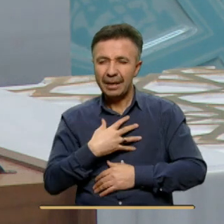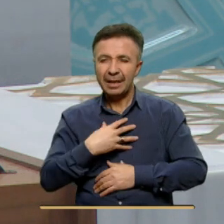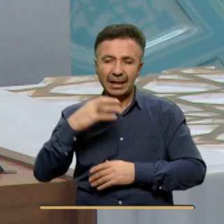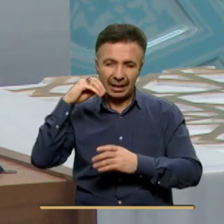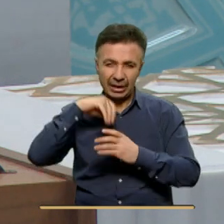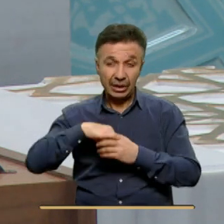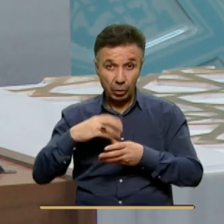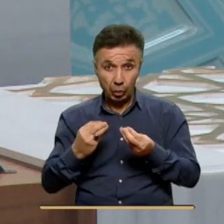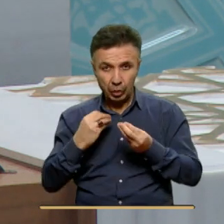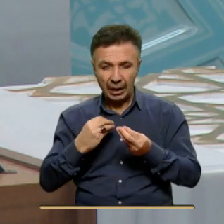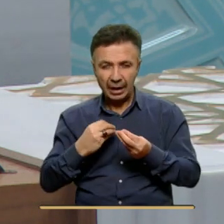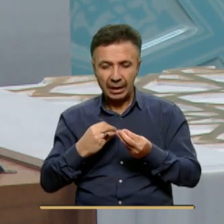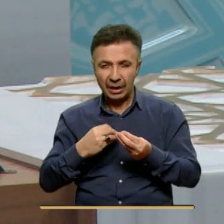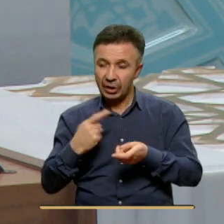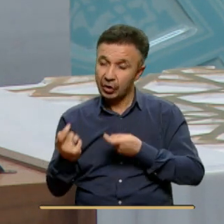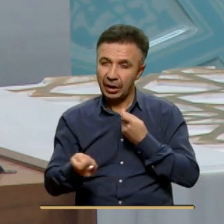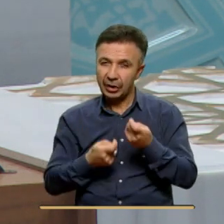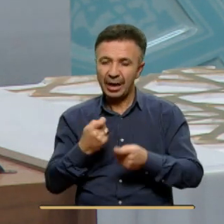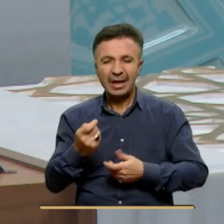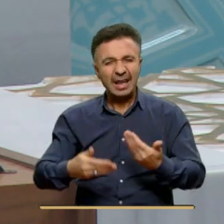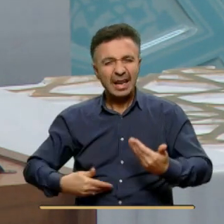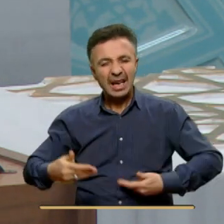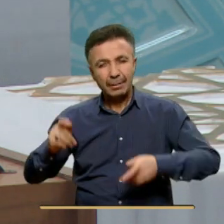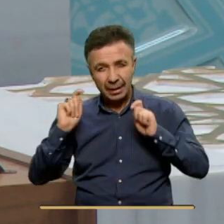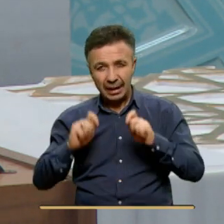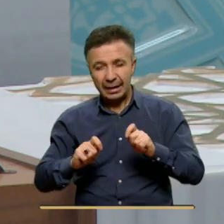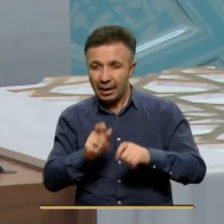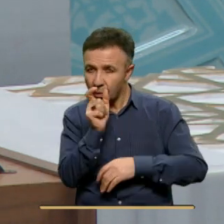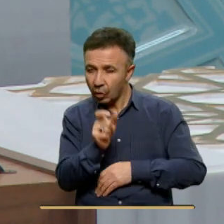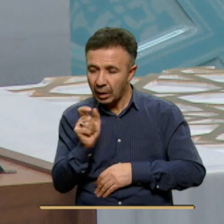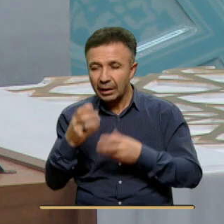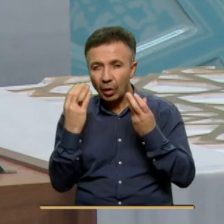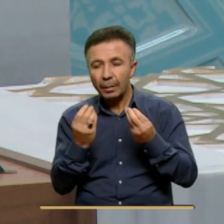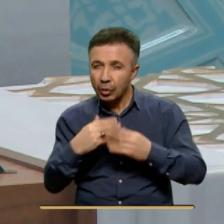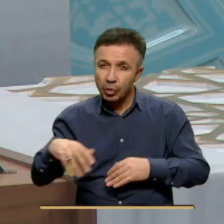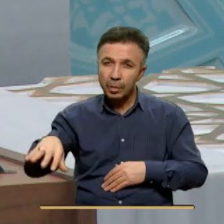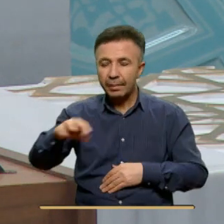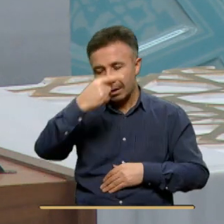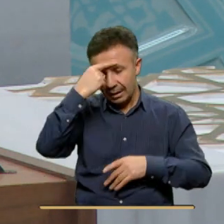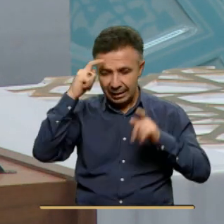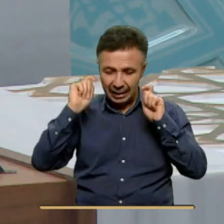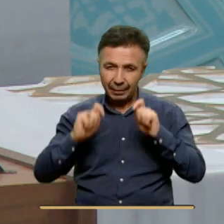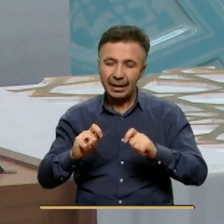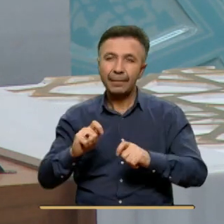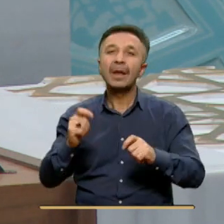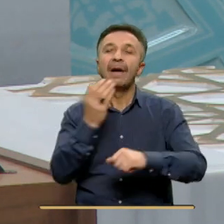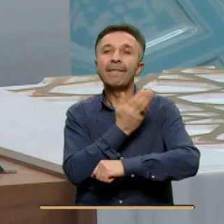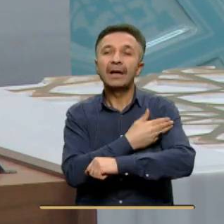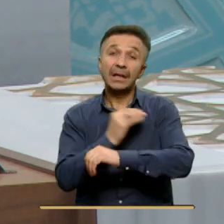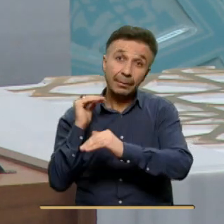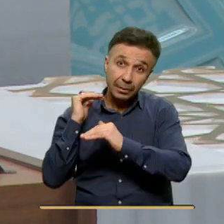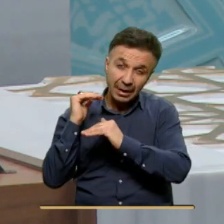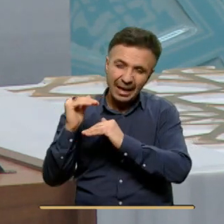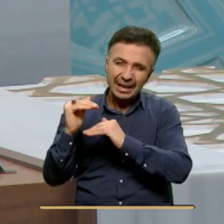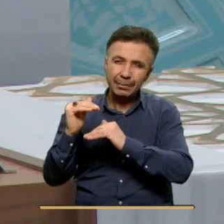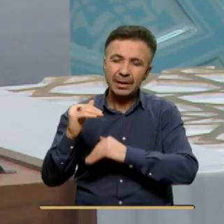şekilde çalışan, hizmet eden kullarından olabilmeyi cümlemize nasip et ya Rabbi. Vatanımız, milletimiz,